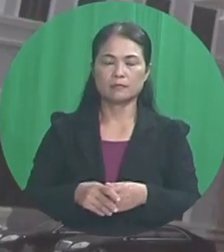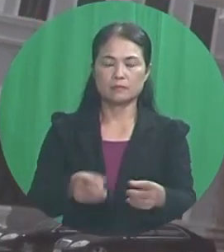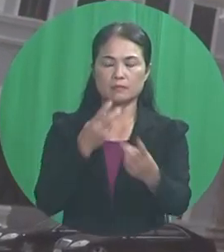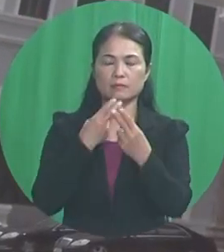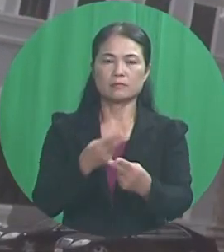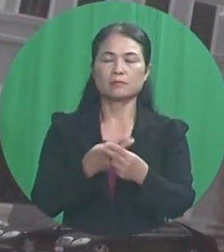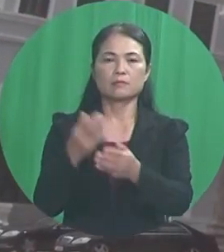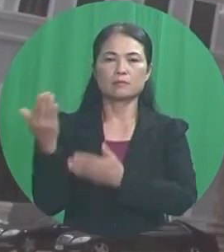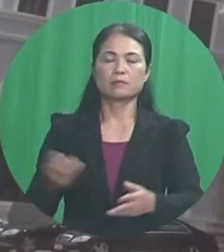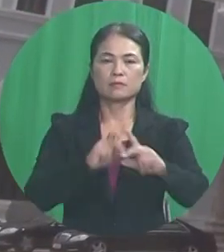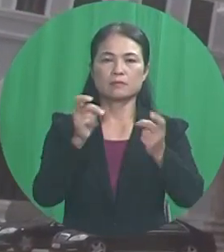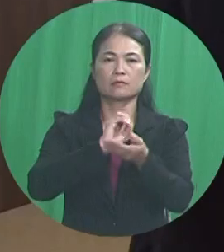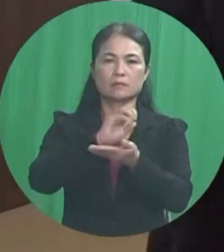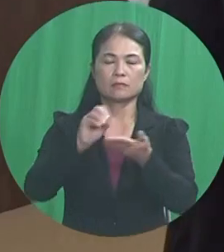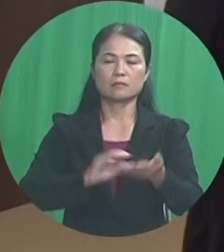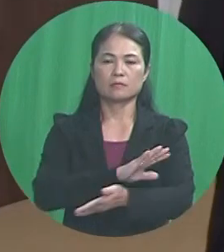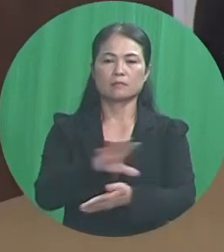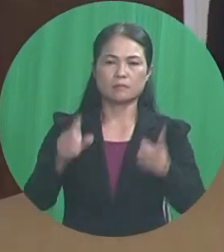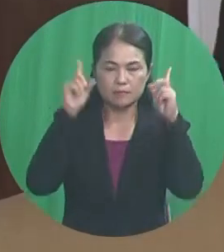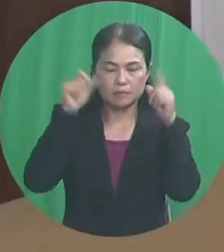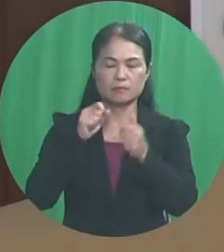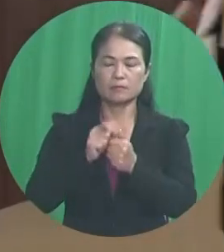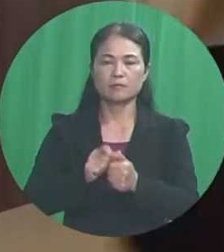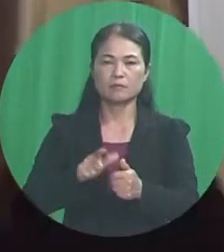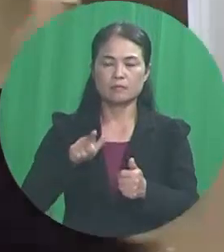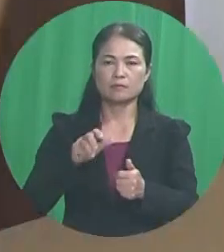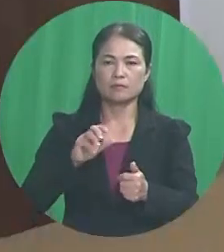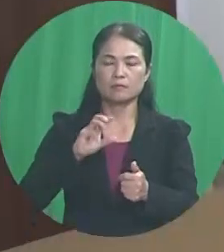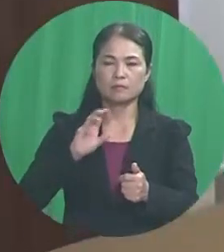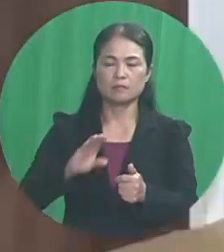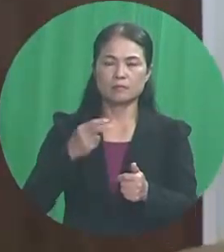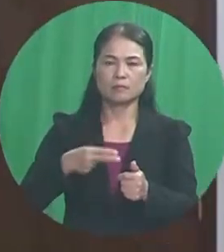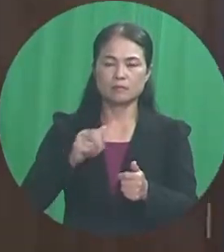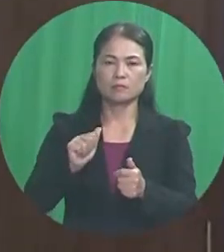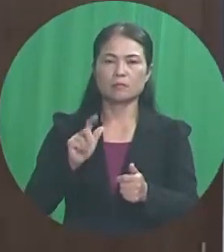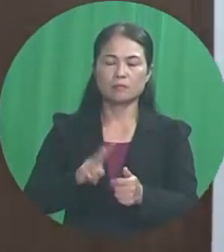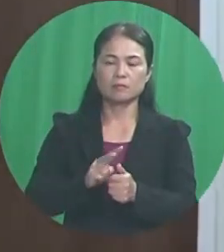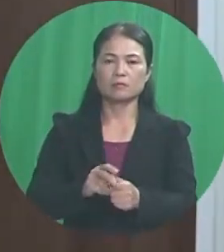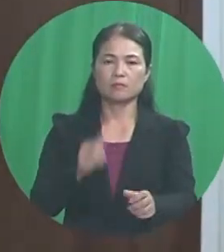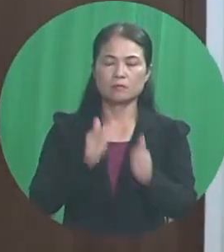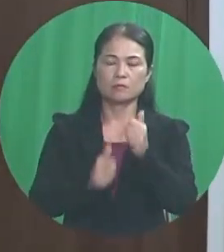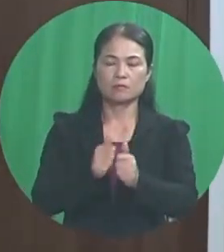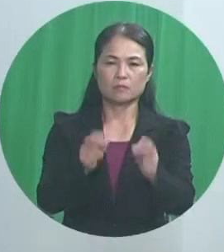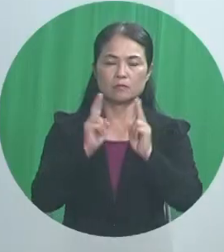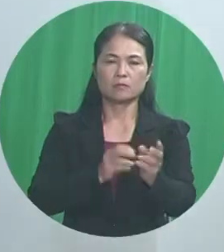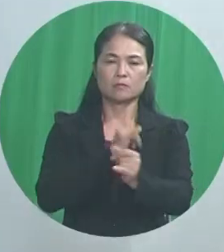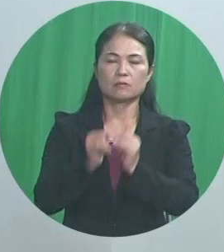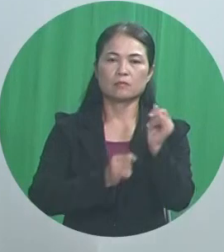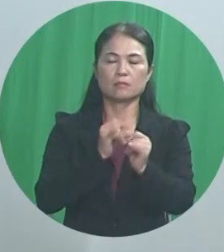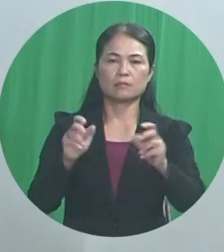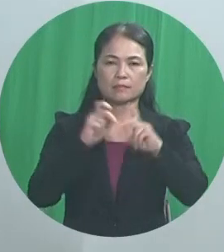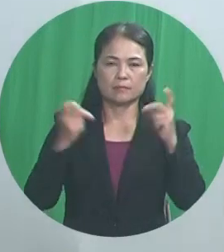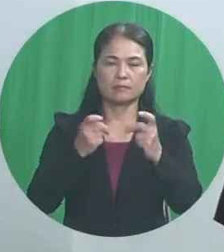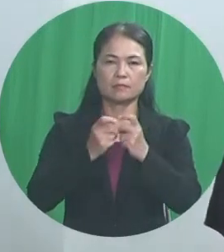មការអញ្ជើញរបស់គណៈបកប្រជាជនកម្ពុជាឯកឧត្តមលីវឈៀនឆាវរដ្ឋមន្ត្រីក្រសួងទំនាក់ទំនងអន្តរជាតិនៃគណៈកម្